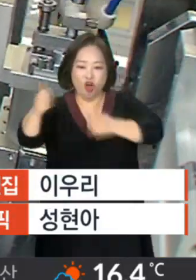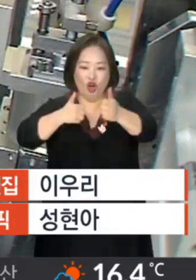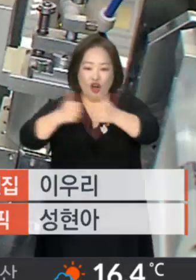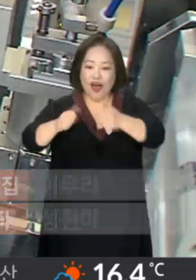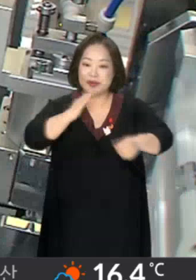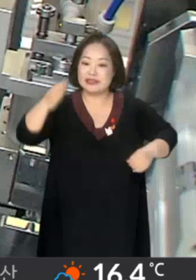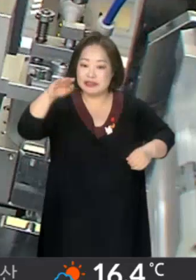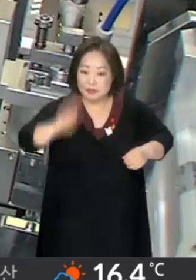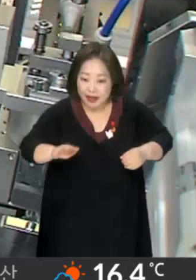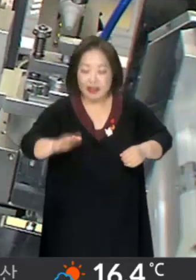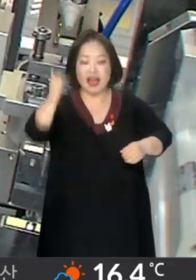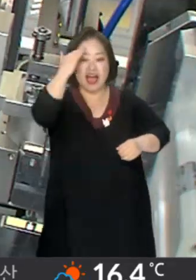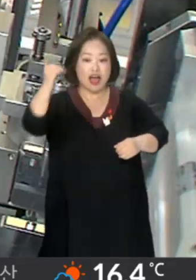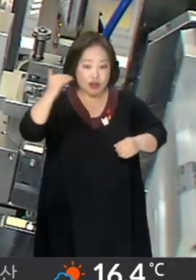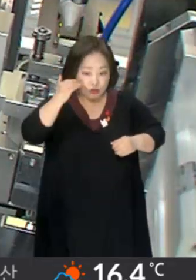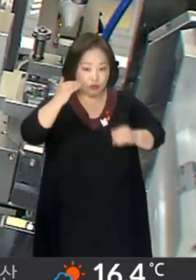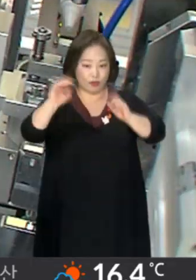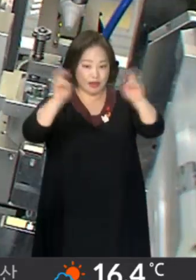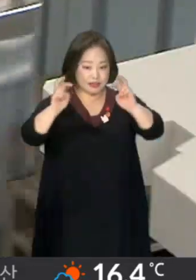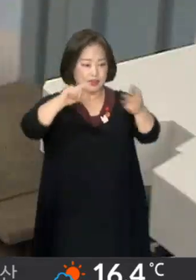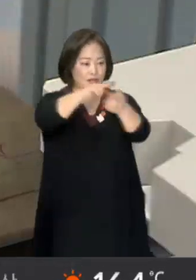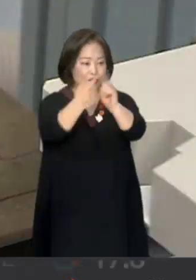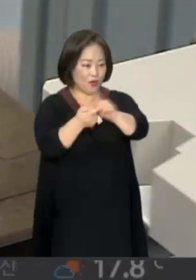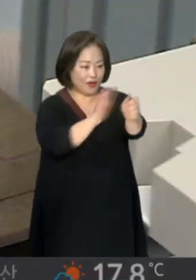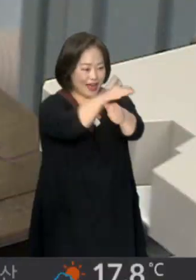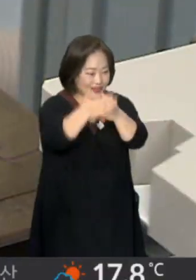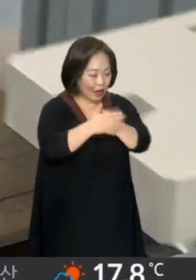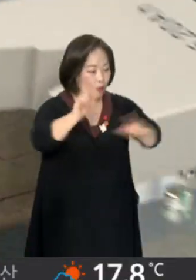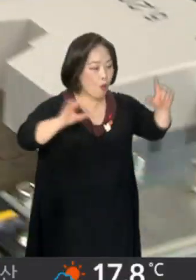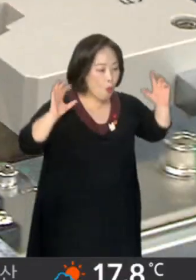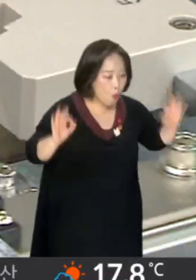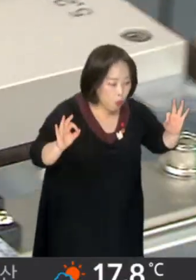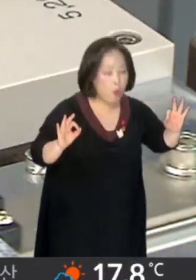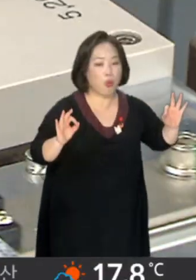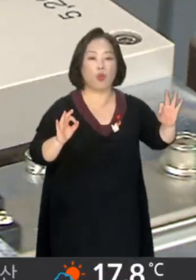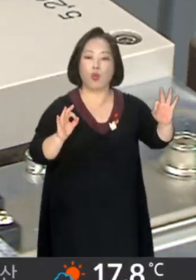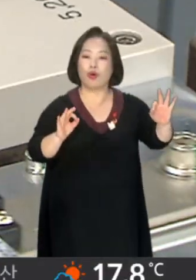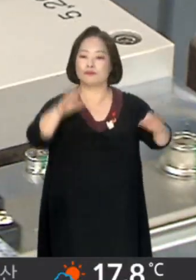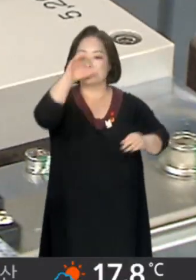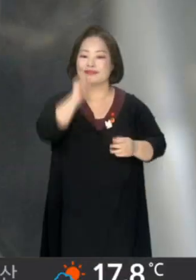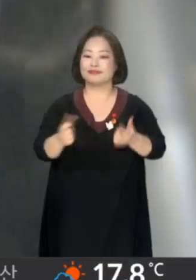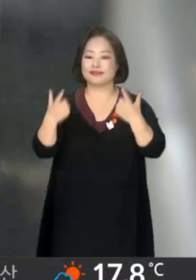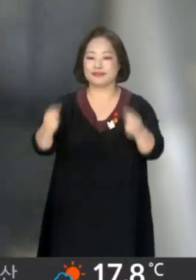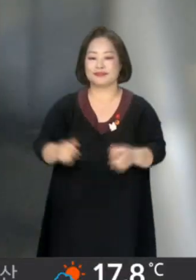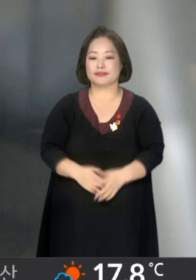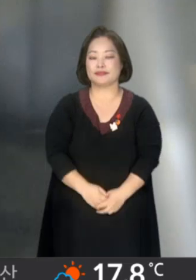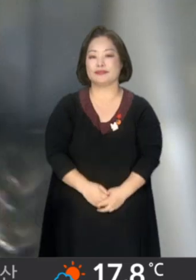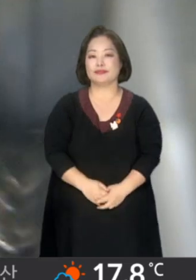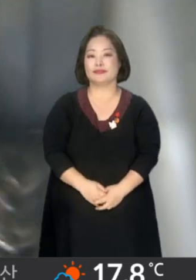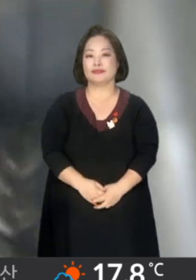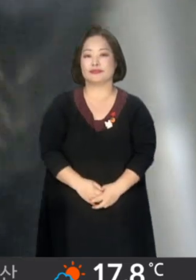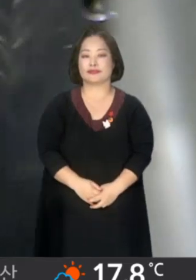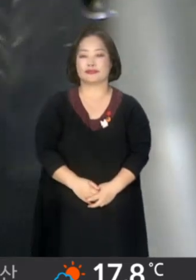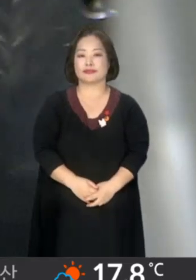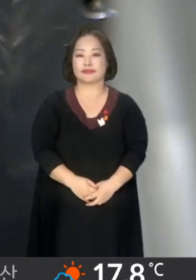가운데 이 같은 국내 기업 간 협력은 더욱 강화될 전망입니다. 연합뉴스TV 김주영입니다.